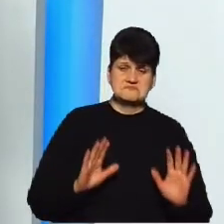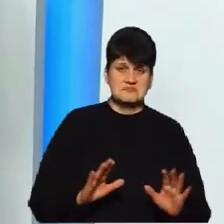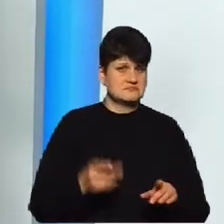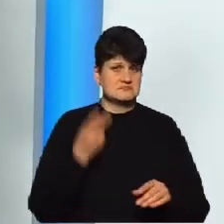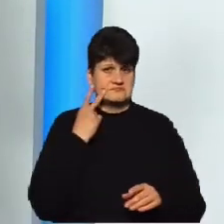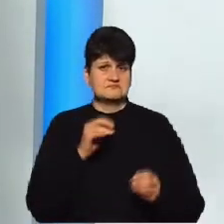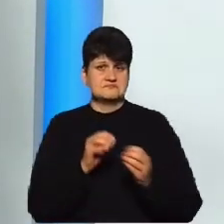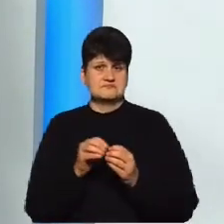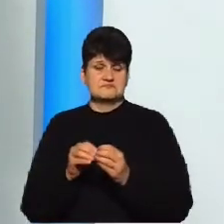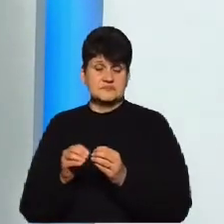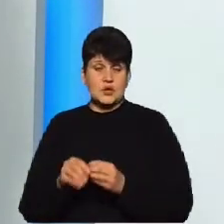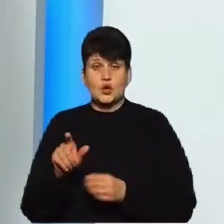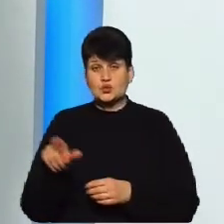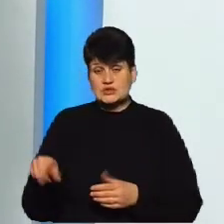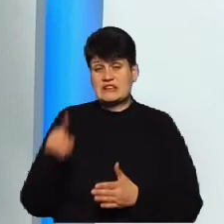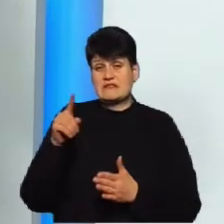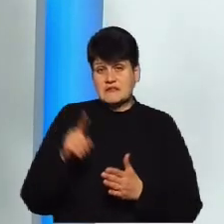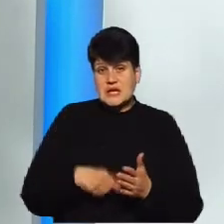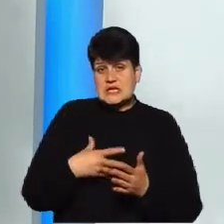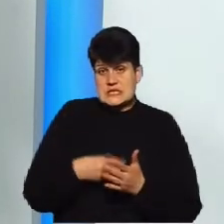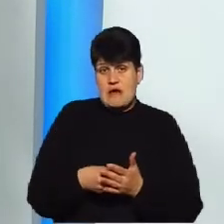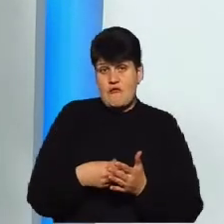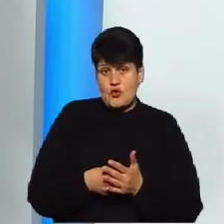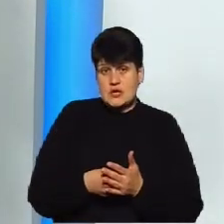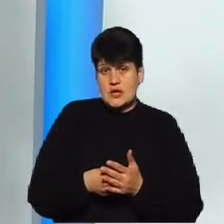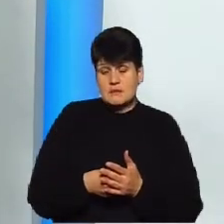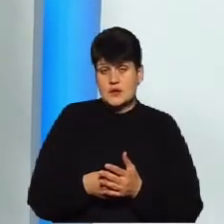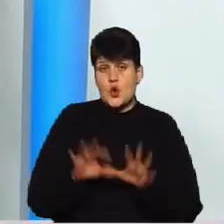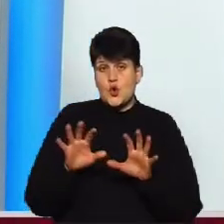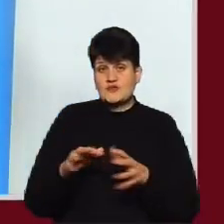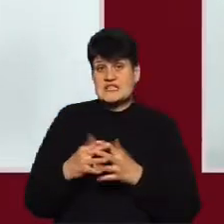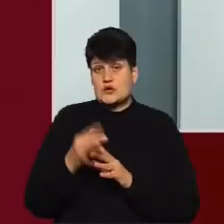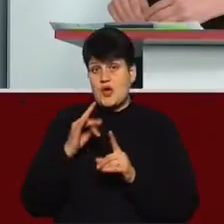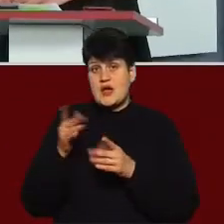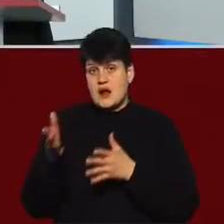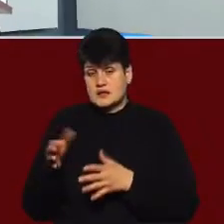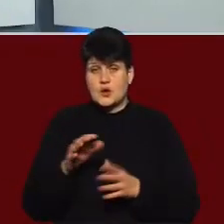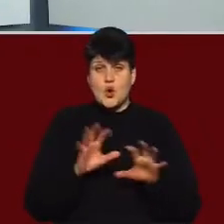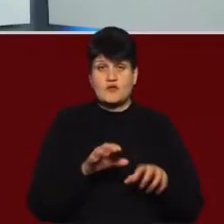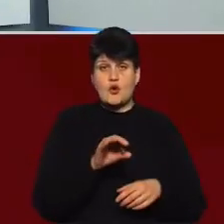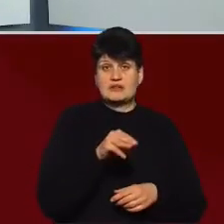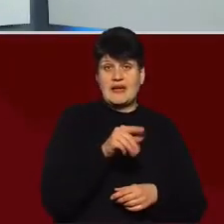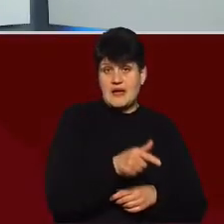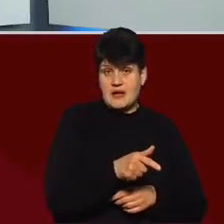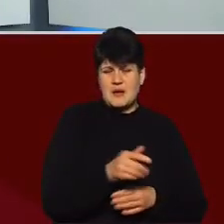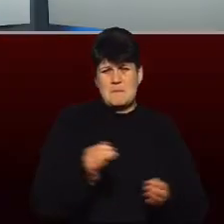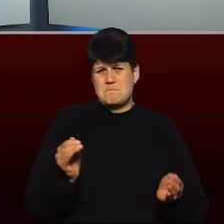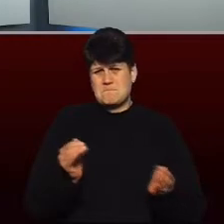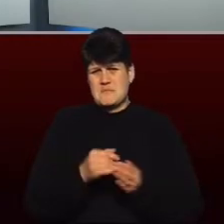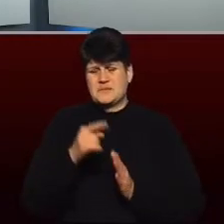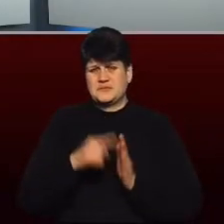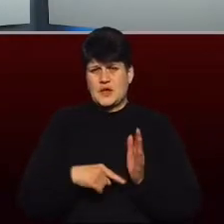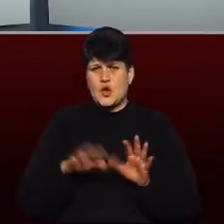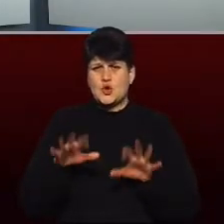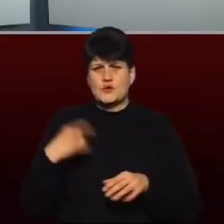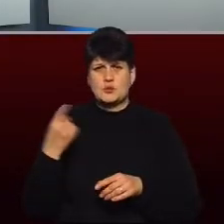більше схильні вірити своєму голові селищної ради чи ОТГ, менше, наприклад, голові обласної ради